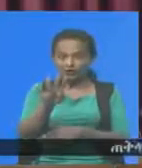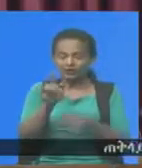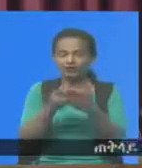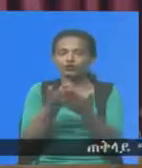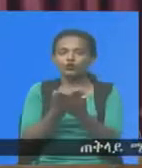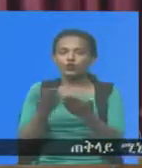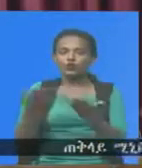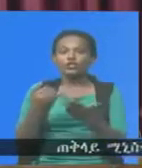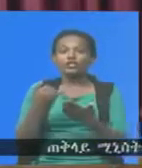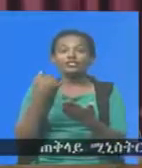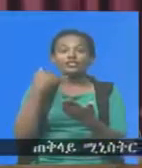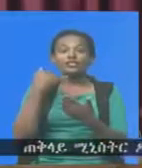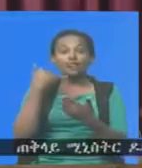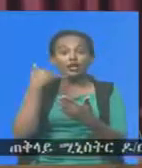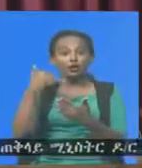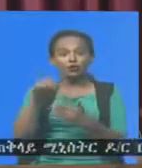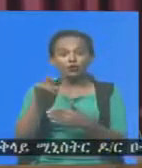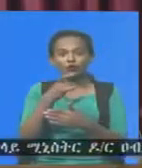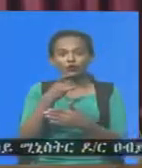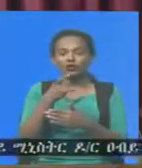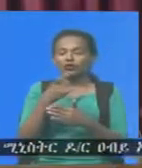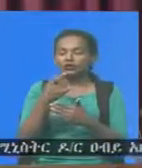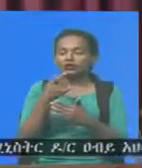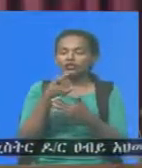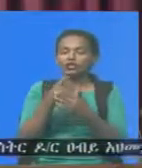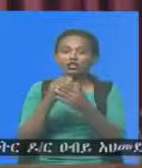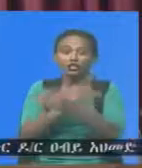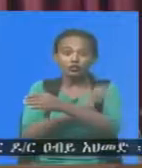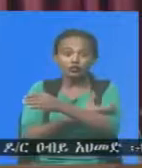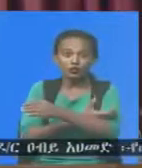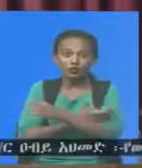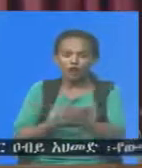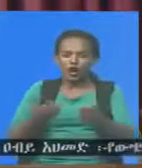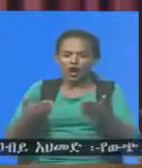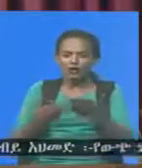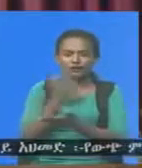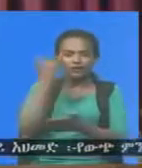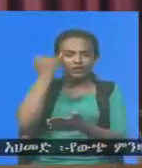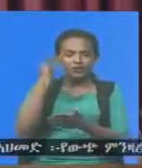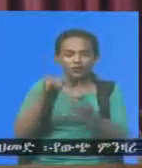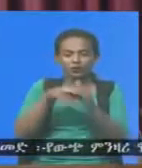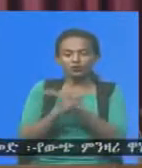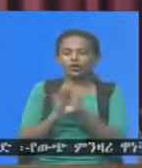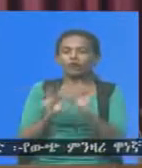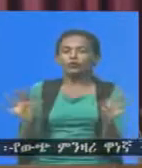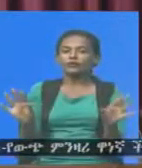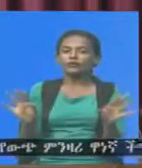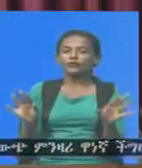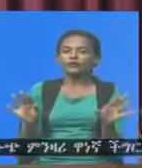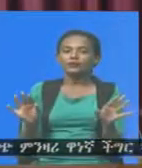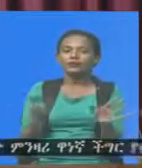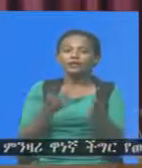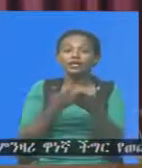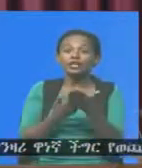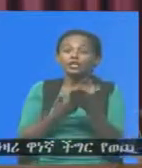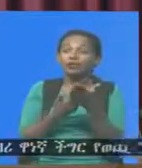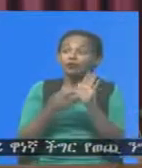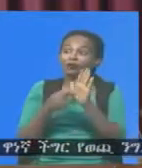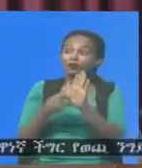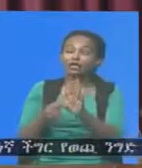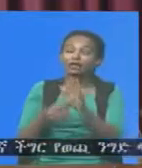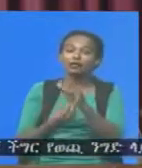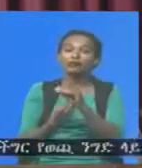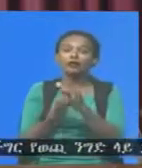ቴሌኮምም ይሁን ኢነርጂ በግልጽ የተቀመጡ ናቸው። አዲስ ሳይ በውስጡ የለበትም። ኢነርጂን በሚመለከት